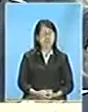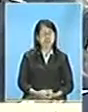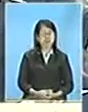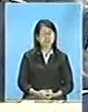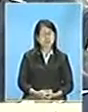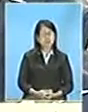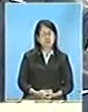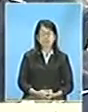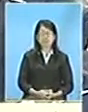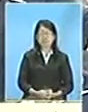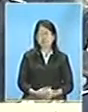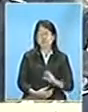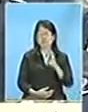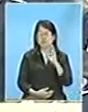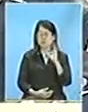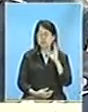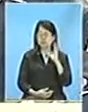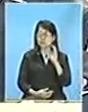ท่านชลิน